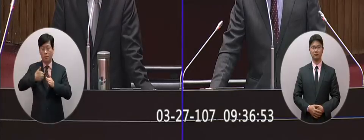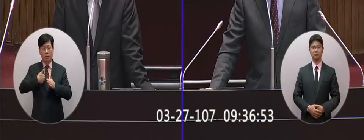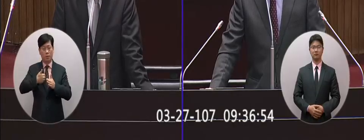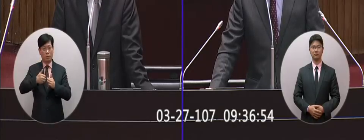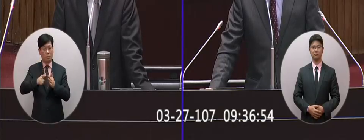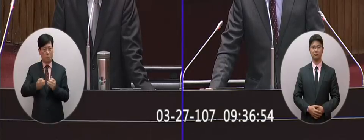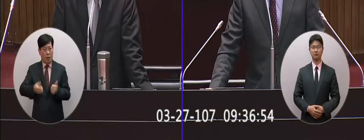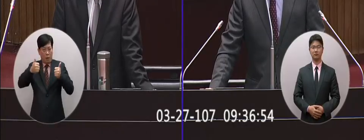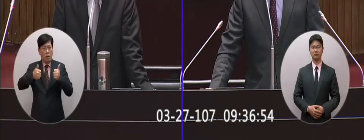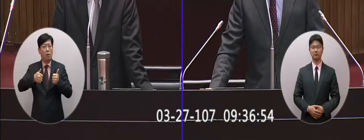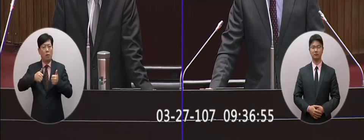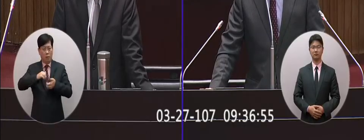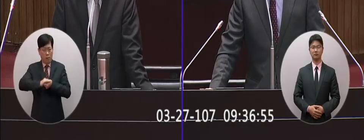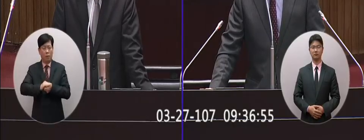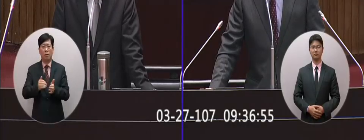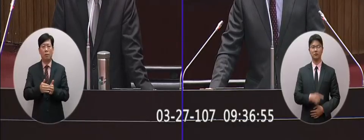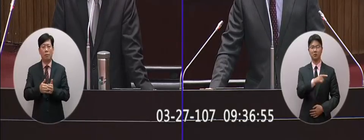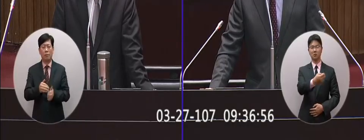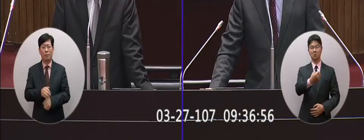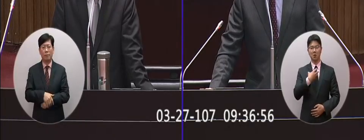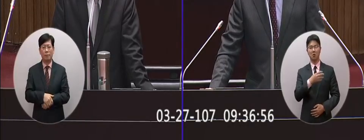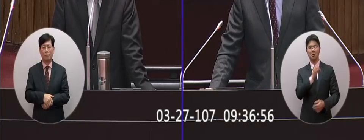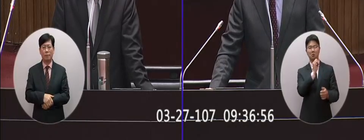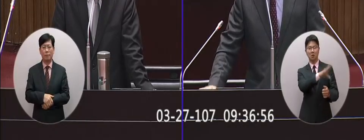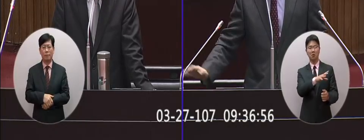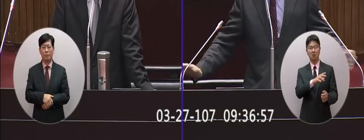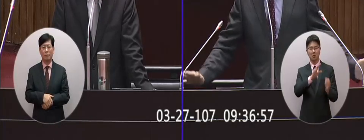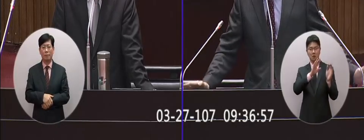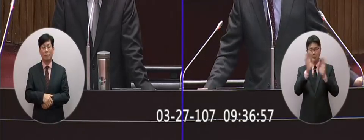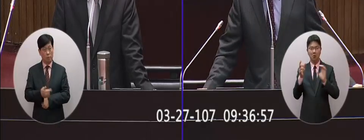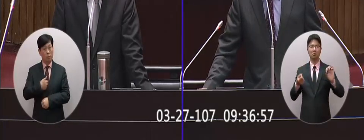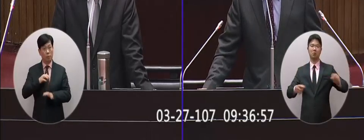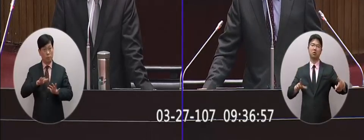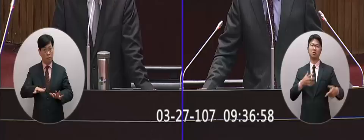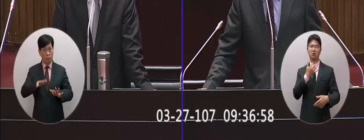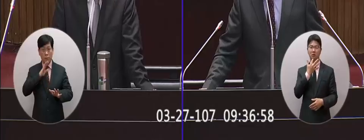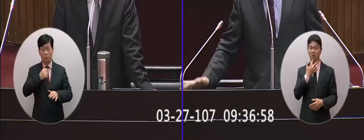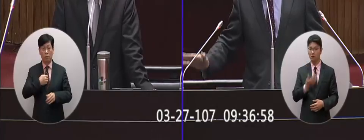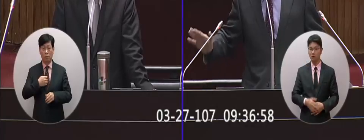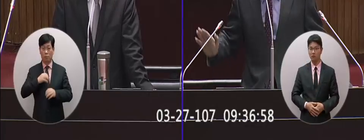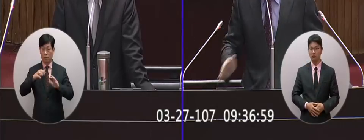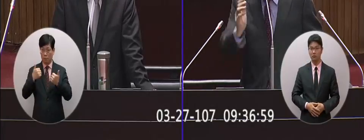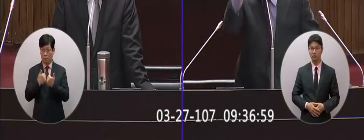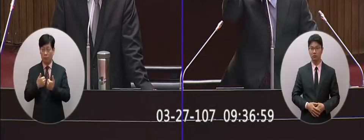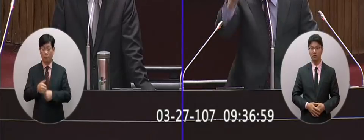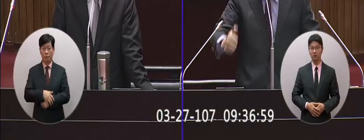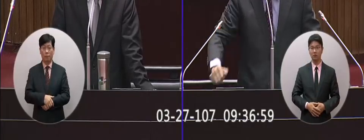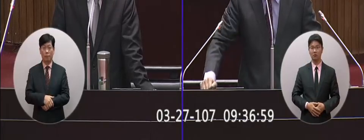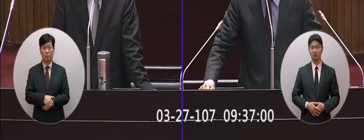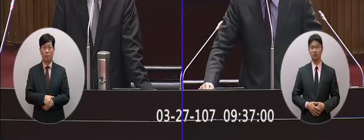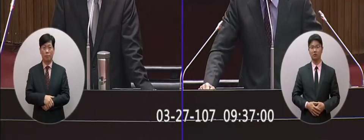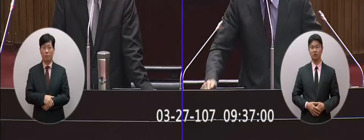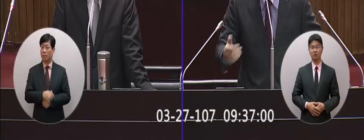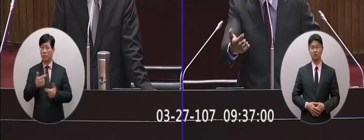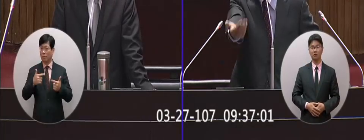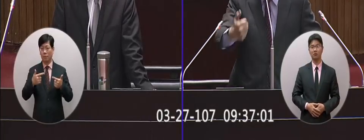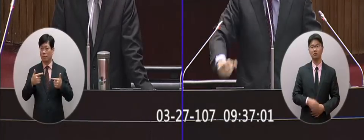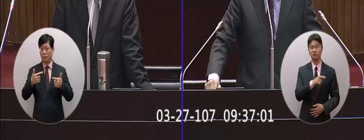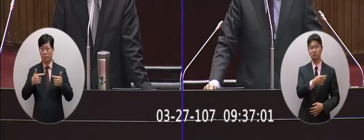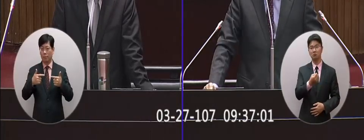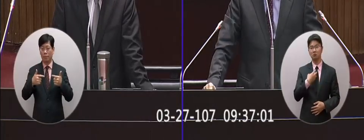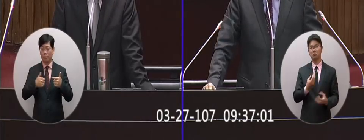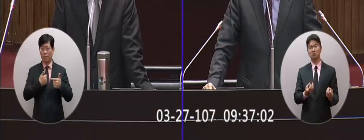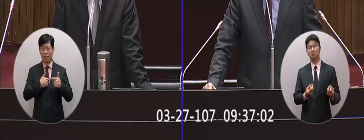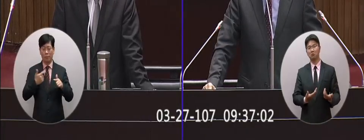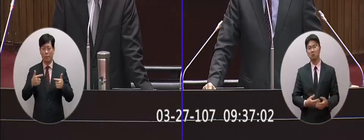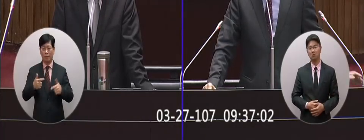决定了。 你跟我说，跟你说的 不一样。我今天在国会， 原来你官这么大，你跟我手 机都跟他不